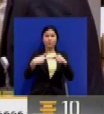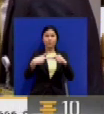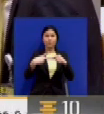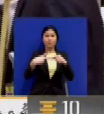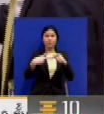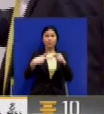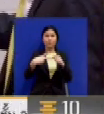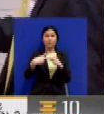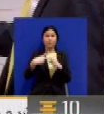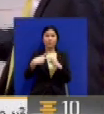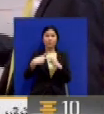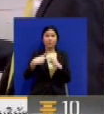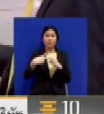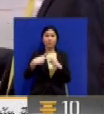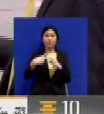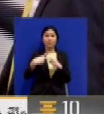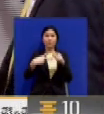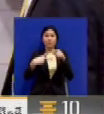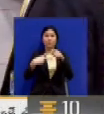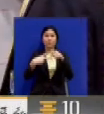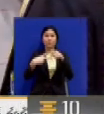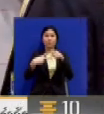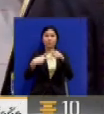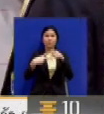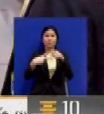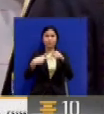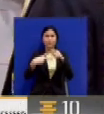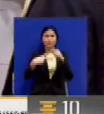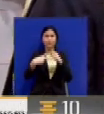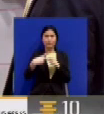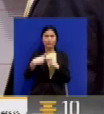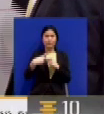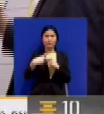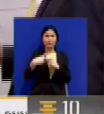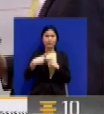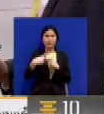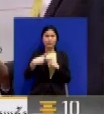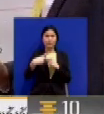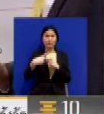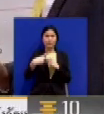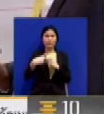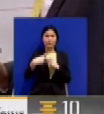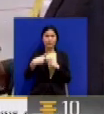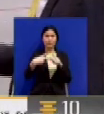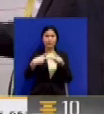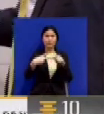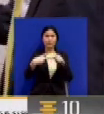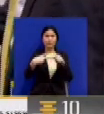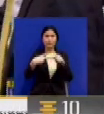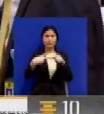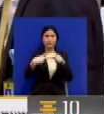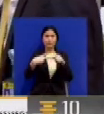ายกเนี่ยก็จะต้องหวั่นๆพอสมควรนะคะพอดูคะแนนย้อนกลับไปที่เลือกการโหวตว่าจะ